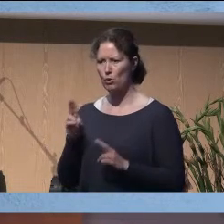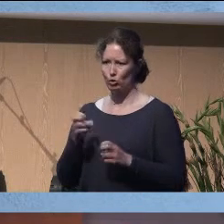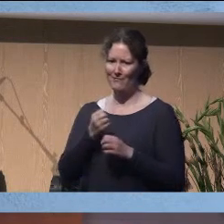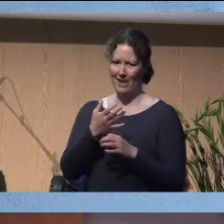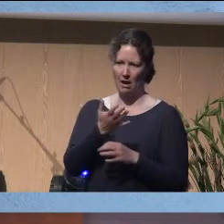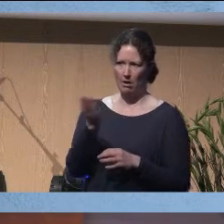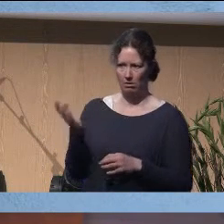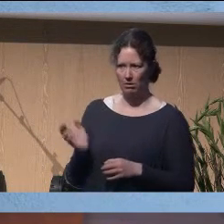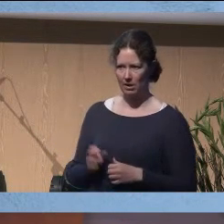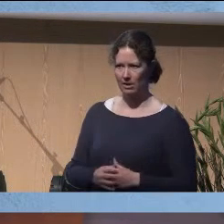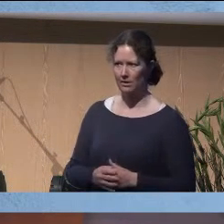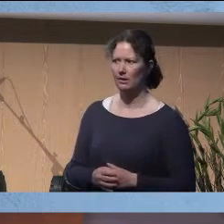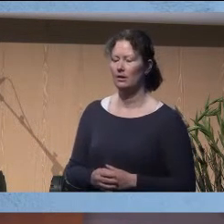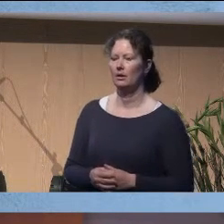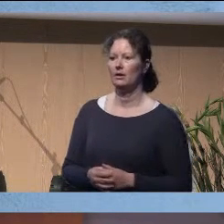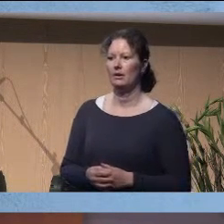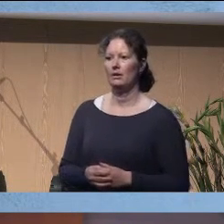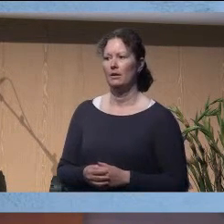andre.